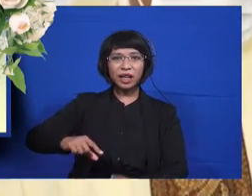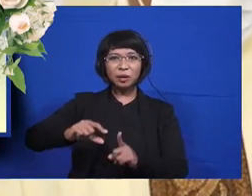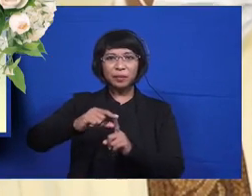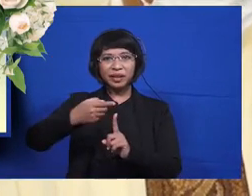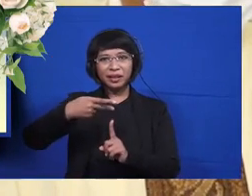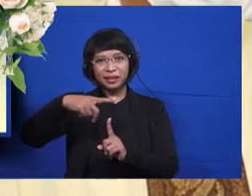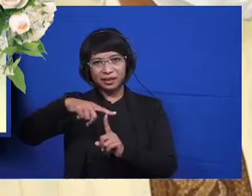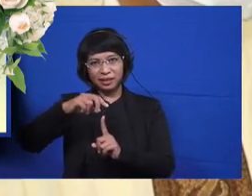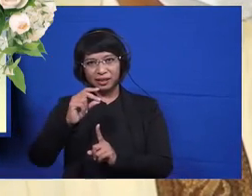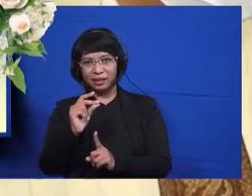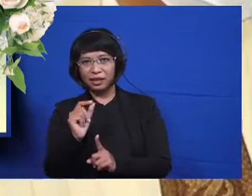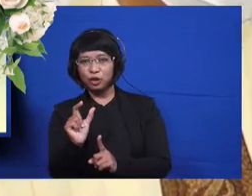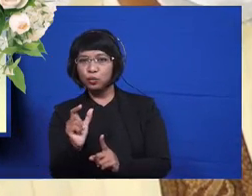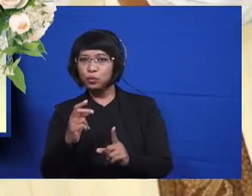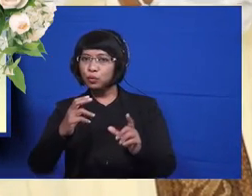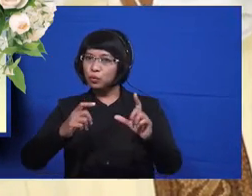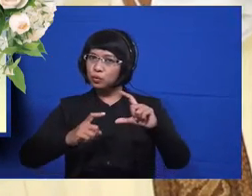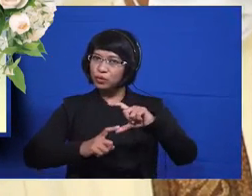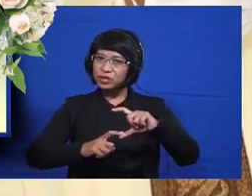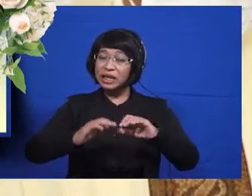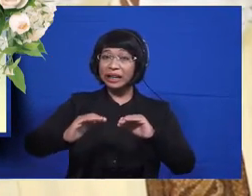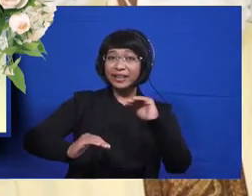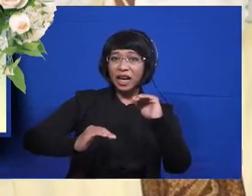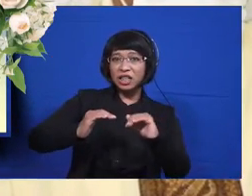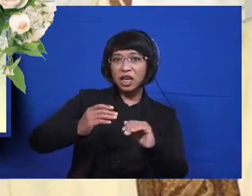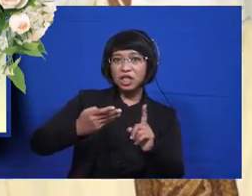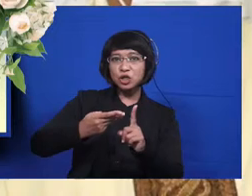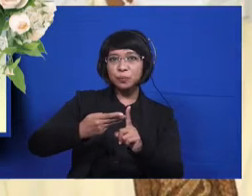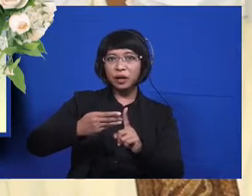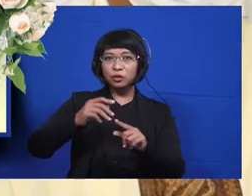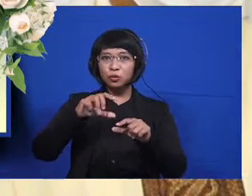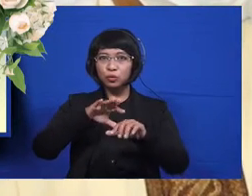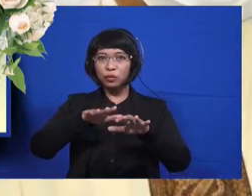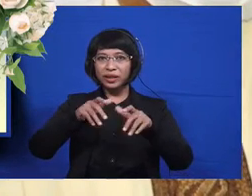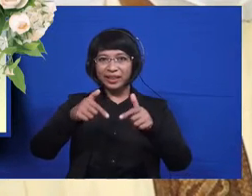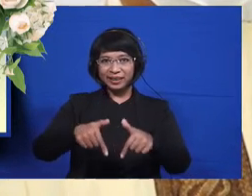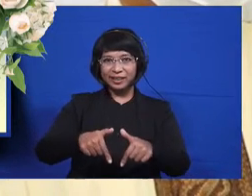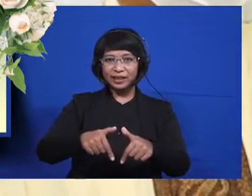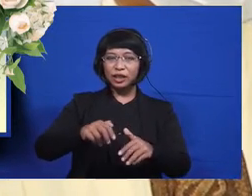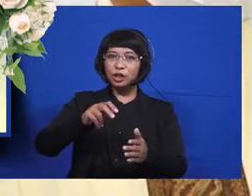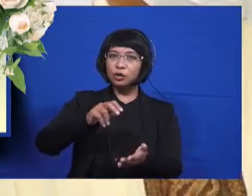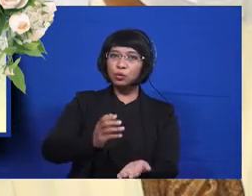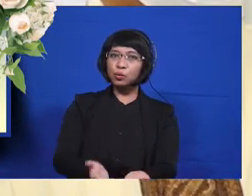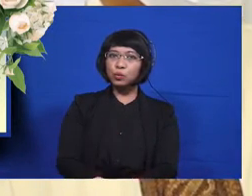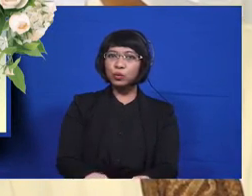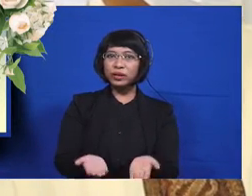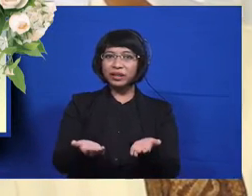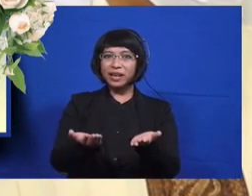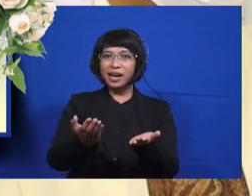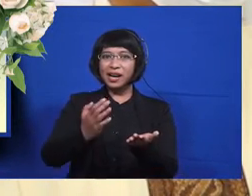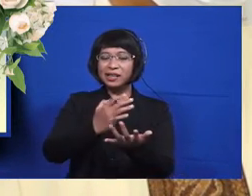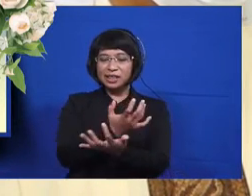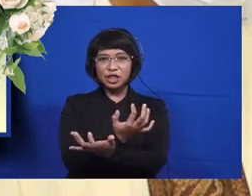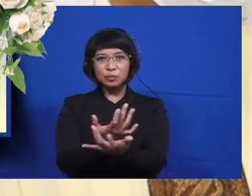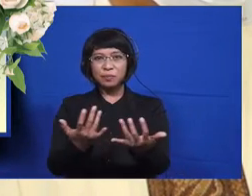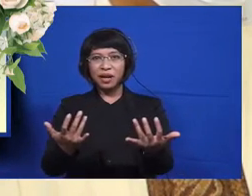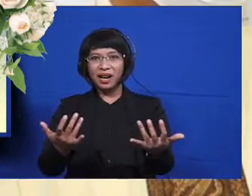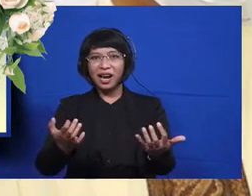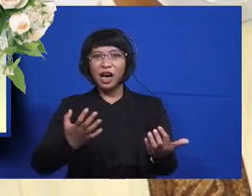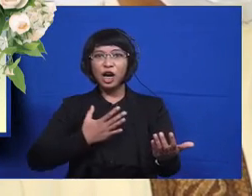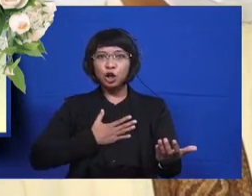Petrus, dan di atas batu karang ini akan kudirikan jemaatku,